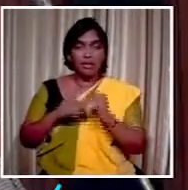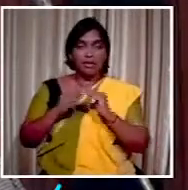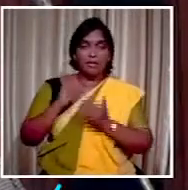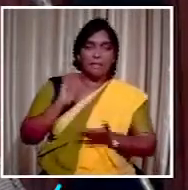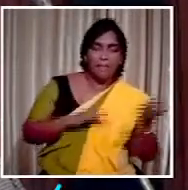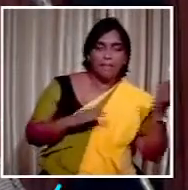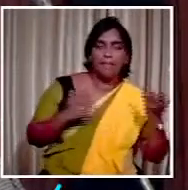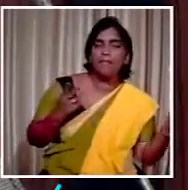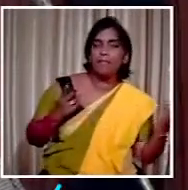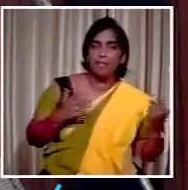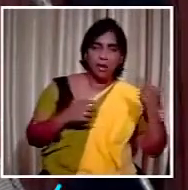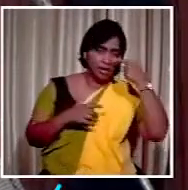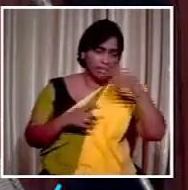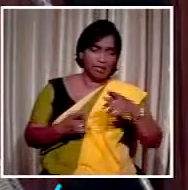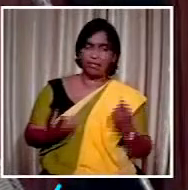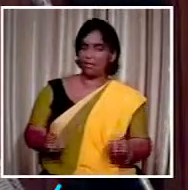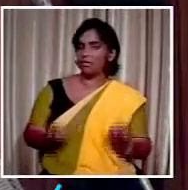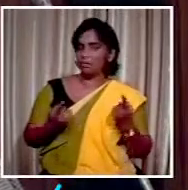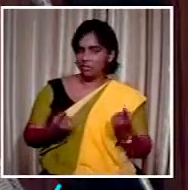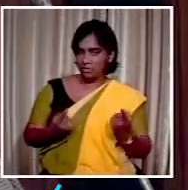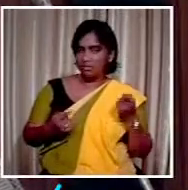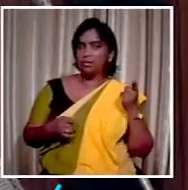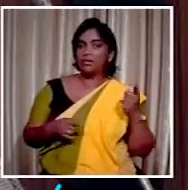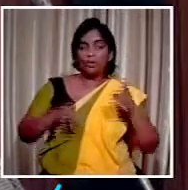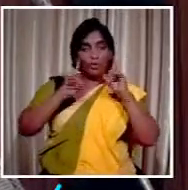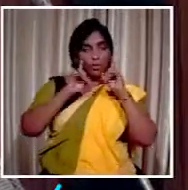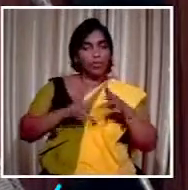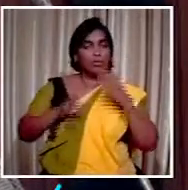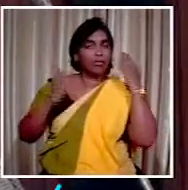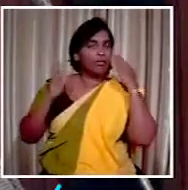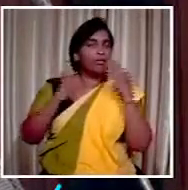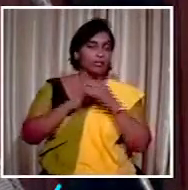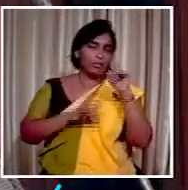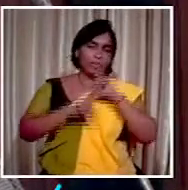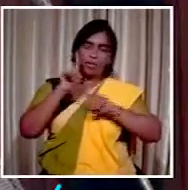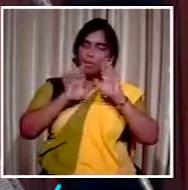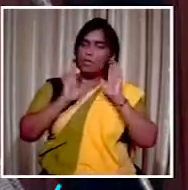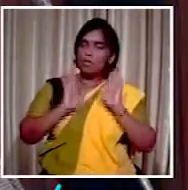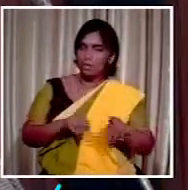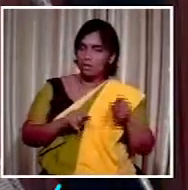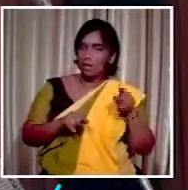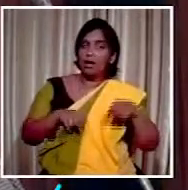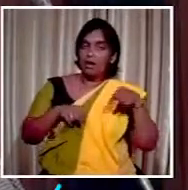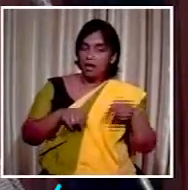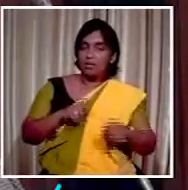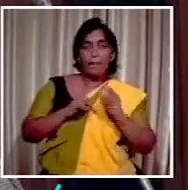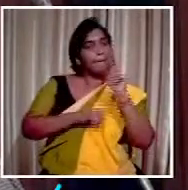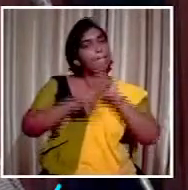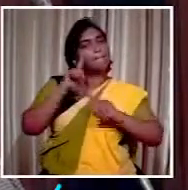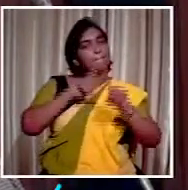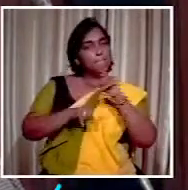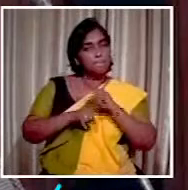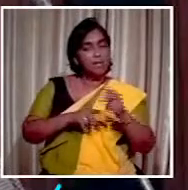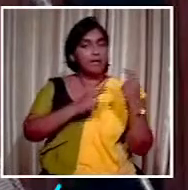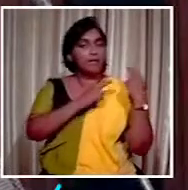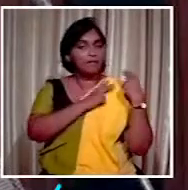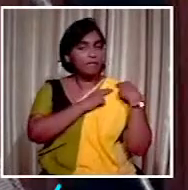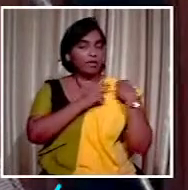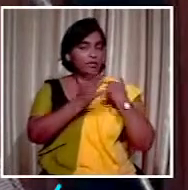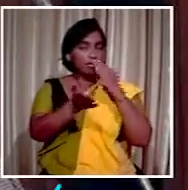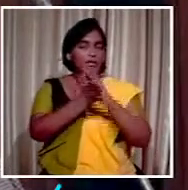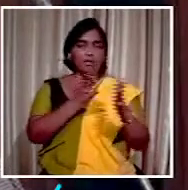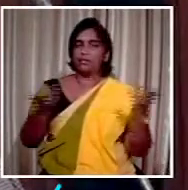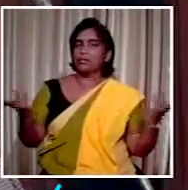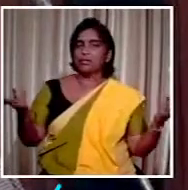බෑ. ඉන්ධන ප්‍රශ්න තියෙනවා. මෙන්න මේවා පිළිබඳව කතා කරන්න ඕන. අද මේ පාර්ලිමේන්තුවෙන් ඒ යුතුයකම වගකීම ඉෂ්ට වෙන්නේ